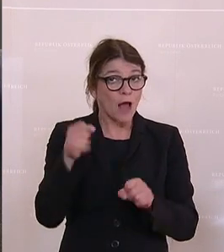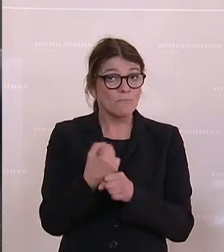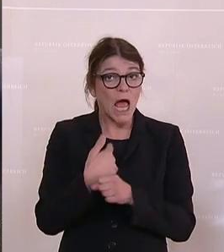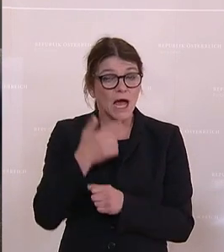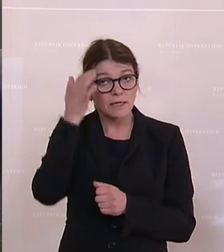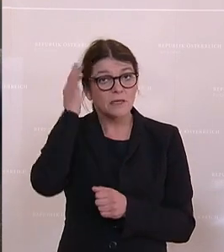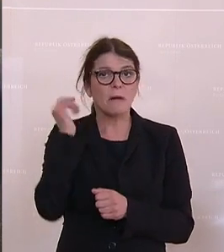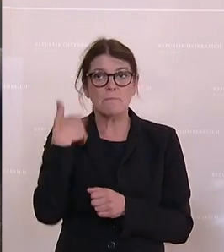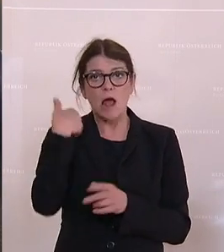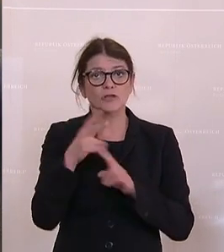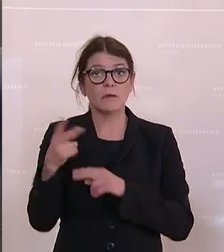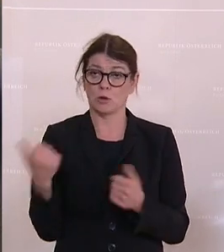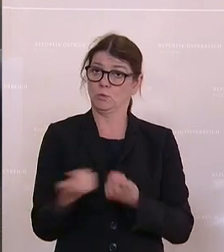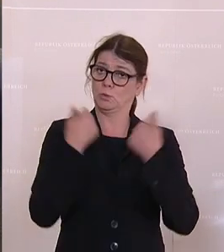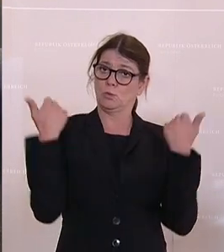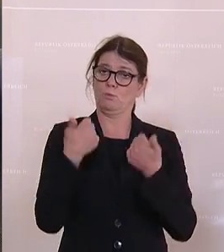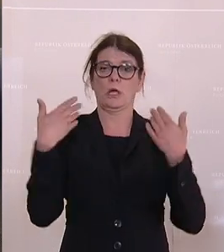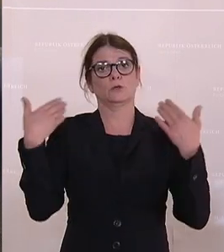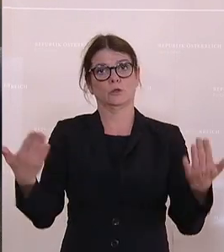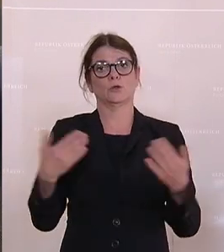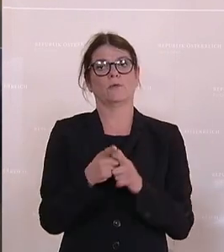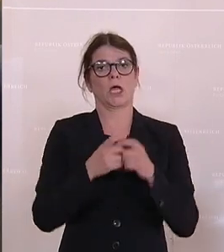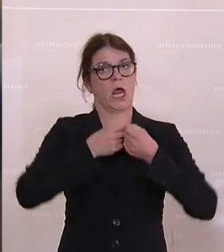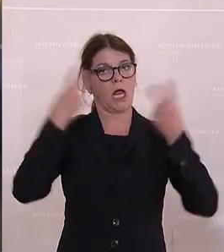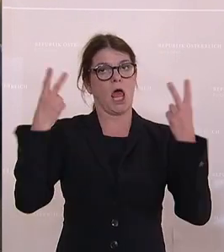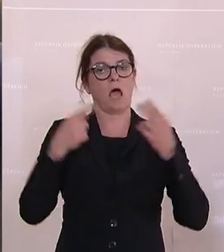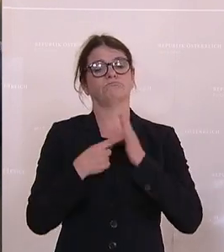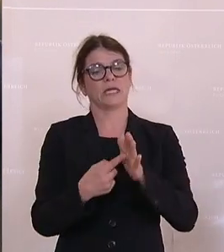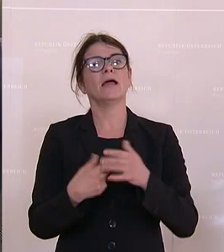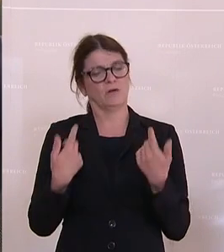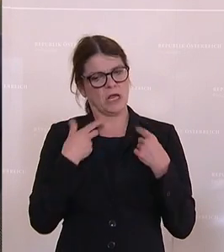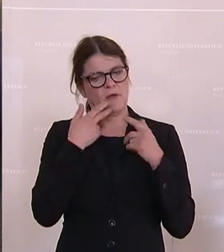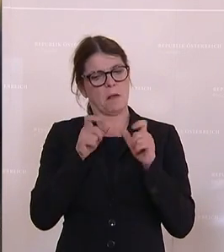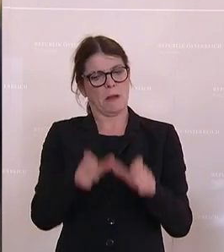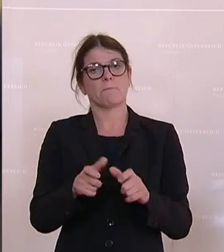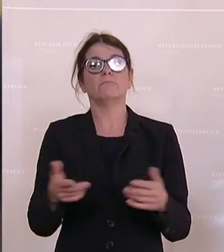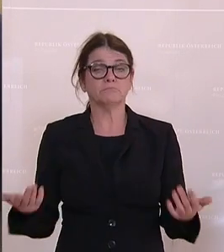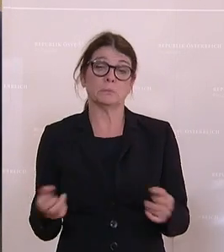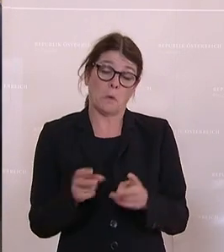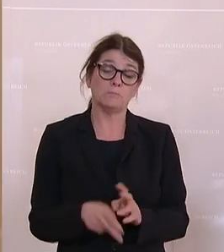bin halt anderer Meinung, aber ich finde das super, dass ihr das sozusagen so, euch so klar eure Blockadehaltung irgendwie da eröffnet.